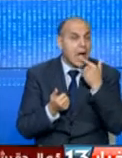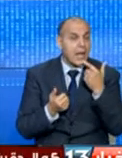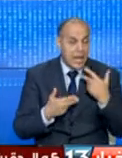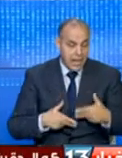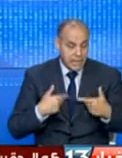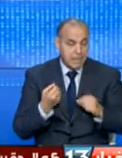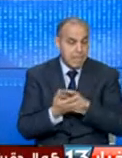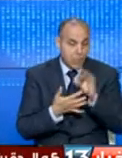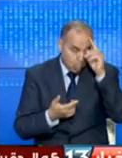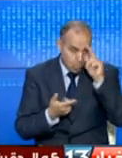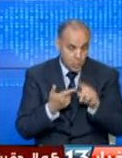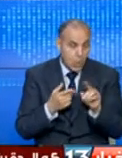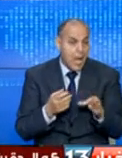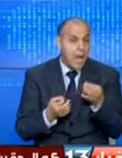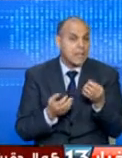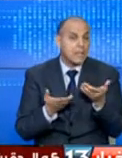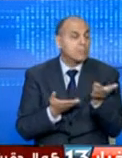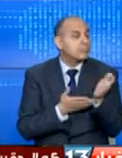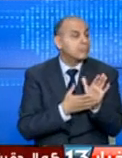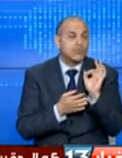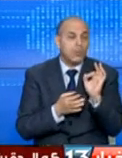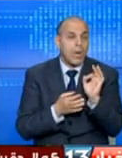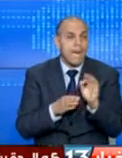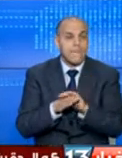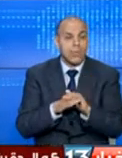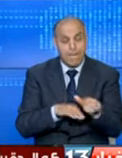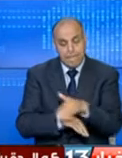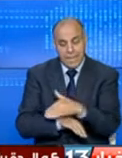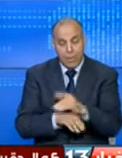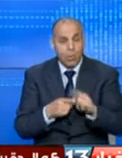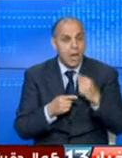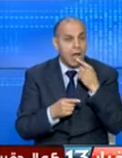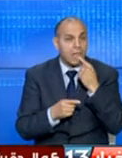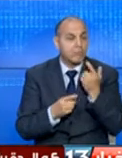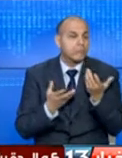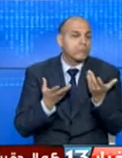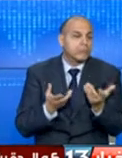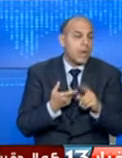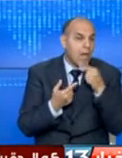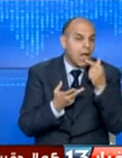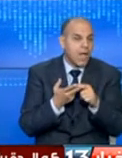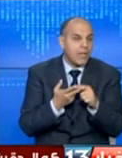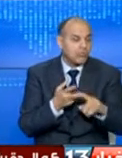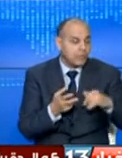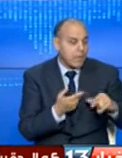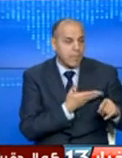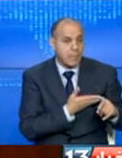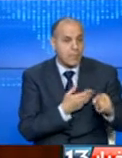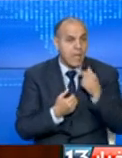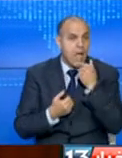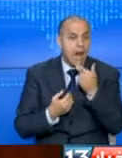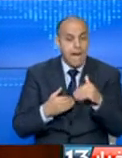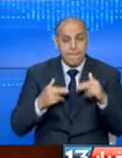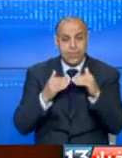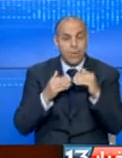بها تونس والحل الأمثل لمسألة البطالة إسانسيلمون بالنسبة للشباب. على